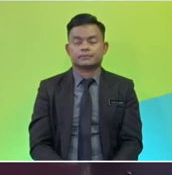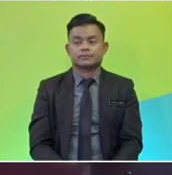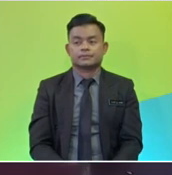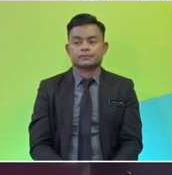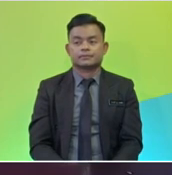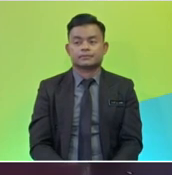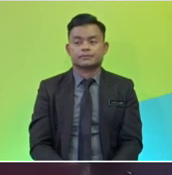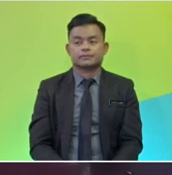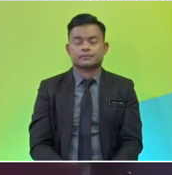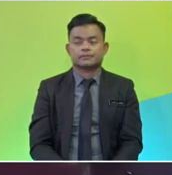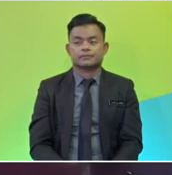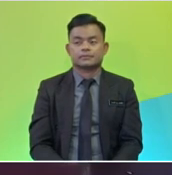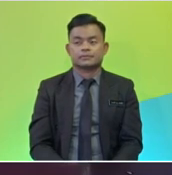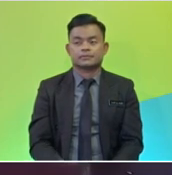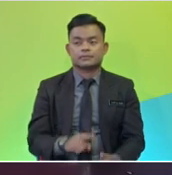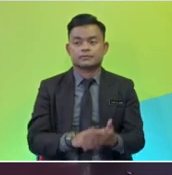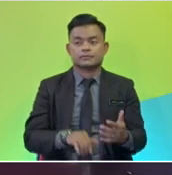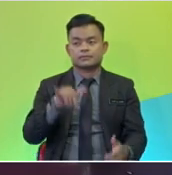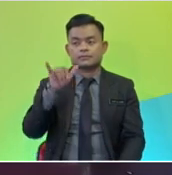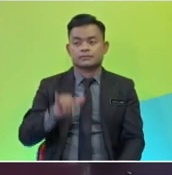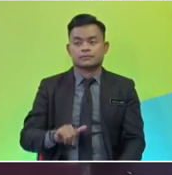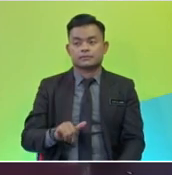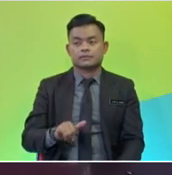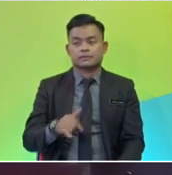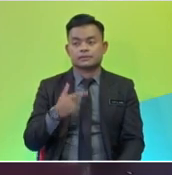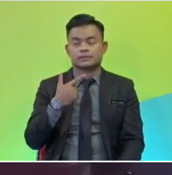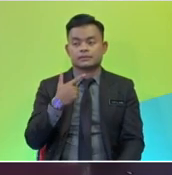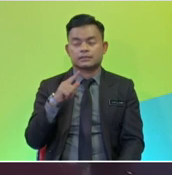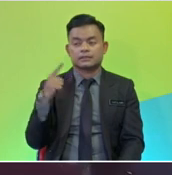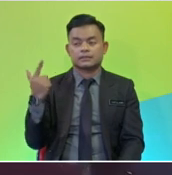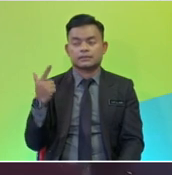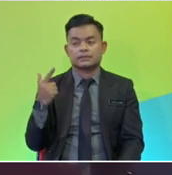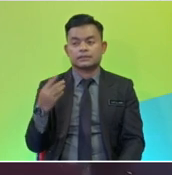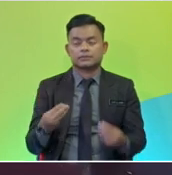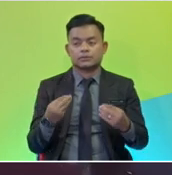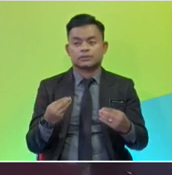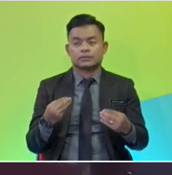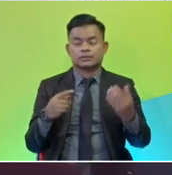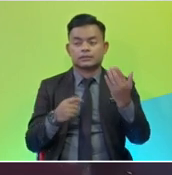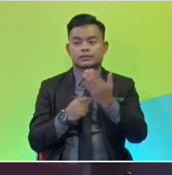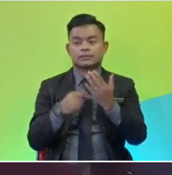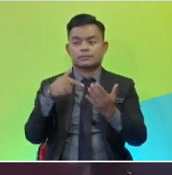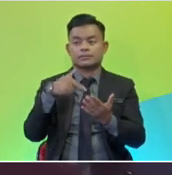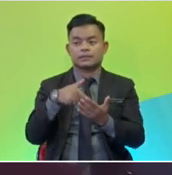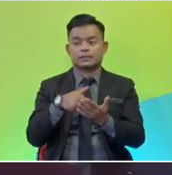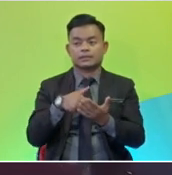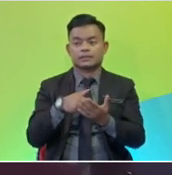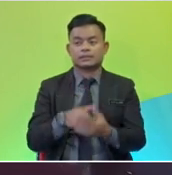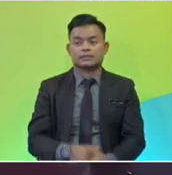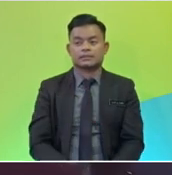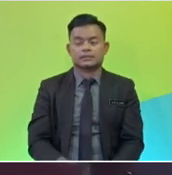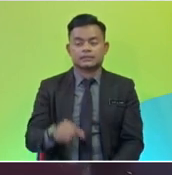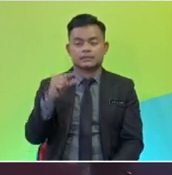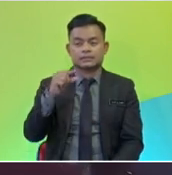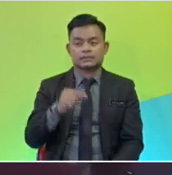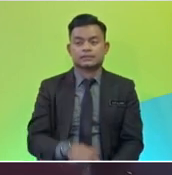sayaokik tak yangin Kin saya kena tambahkan Lagi sikit kut cukuplah tapi